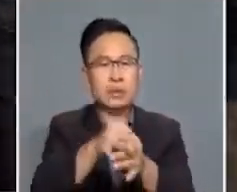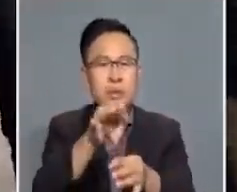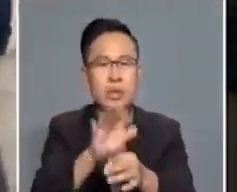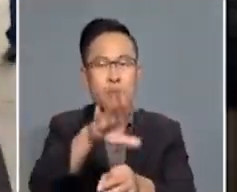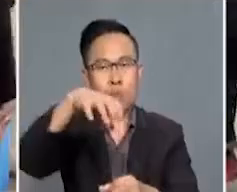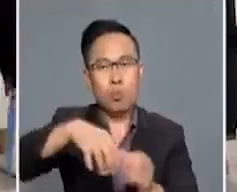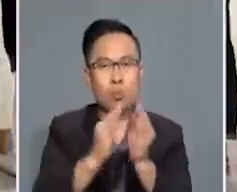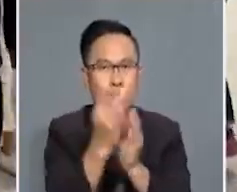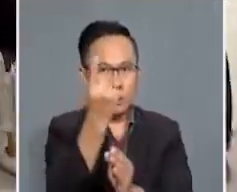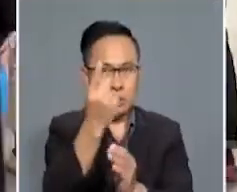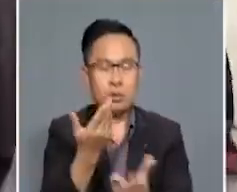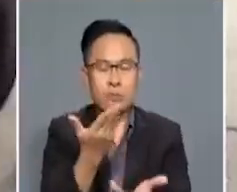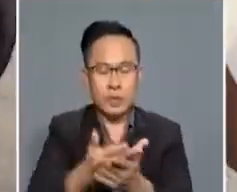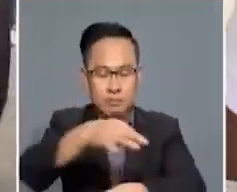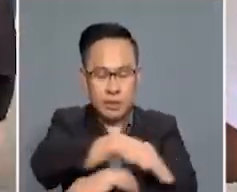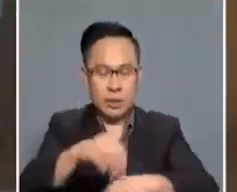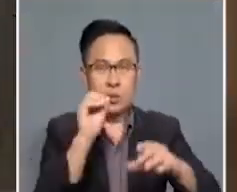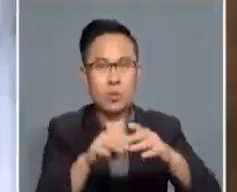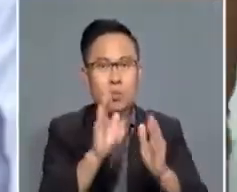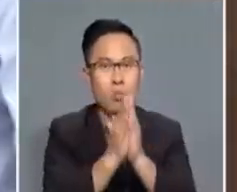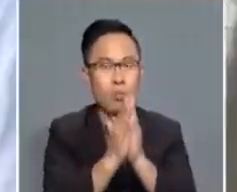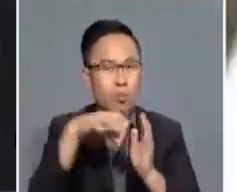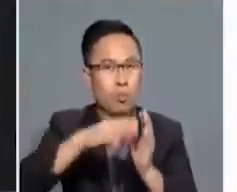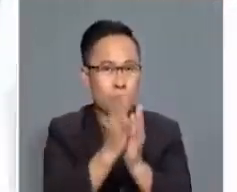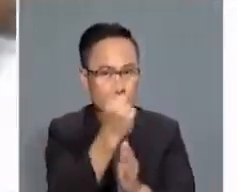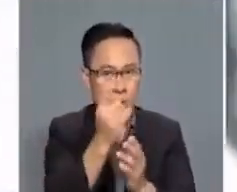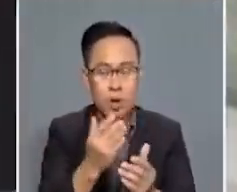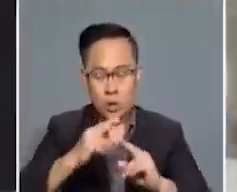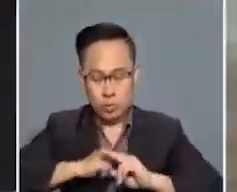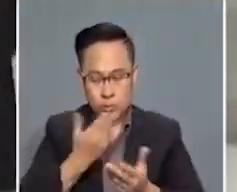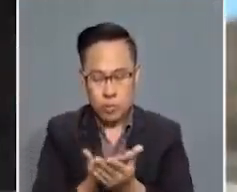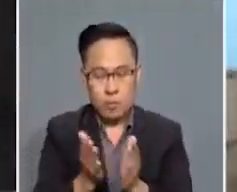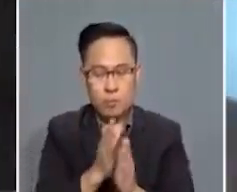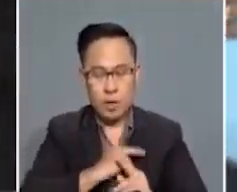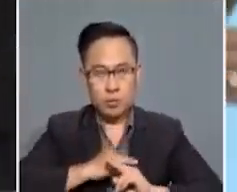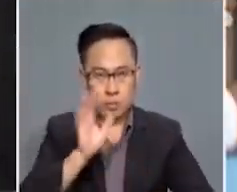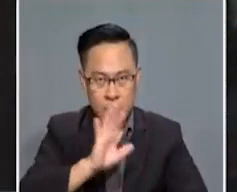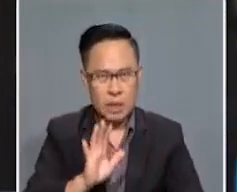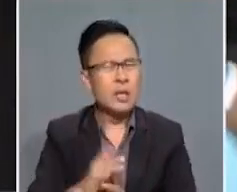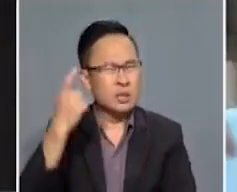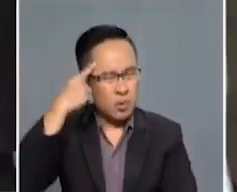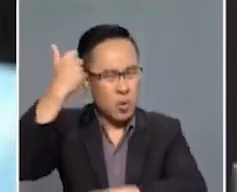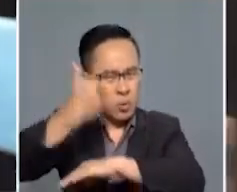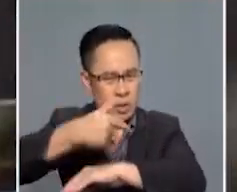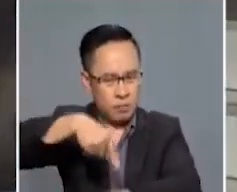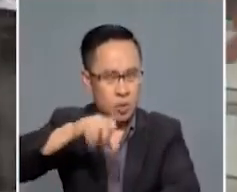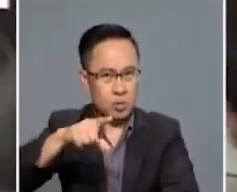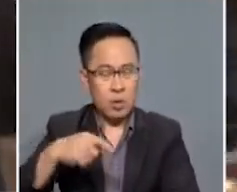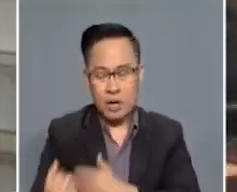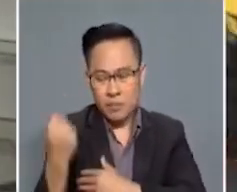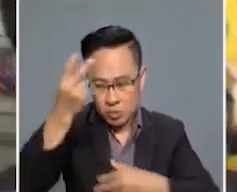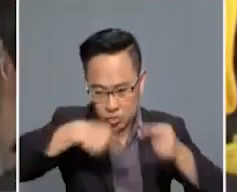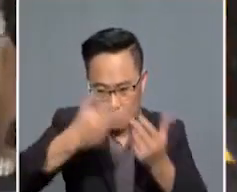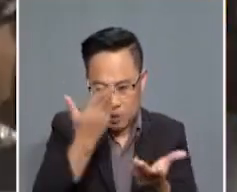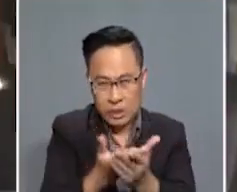บด้วยกฎหมายและมองว่าผอ.พศ.ไม่มีอำนาจขอตรวจสอบเงินวัดหรือออกคำสั่งห้ามพระถือเงินค่ะและ